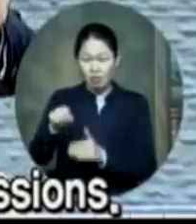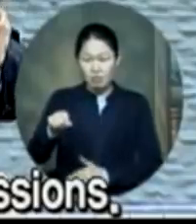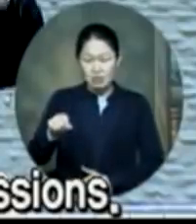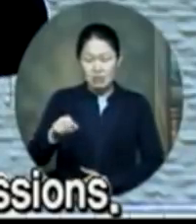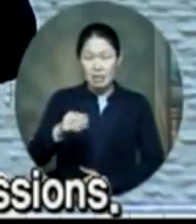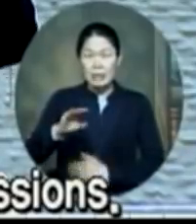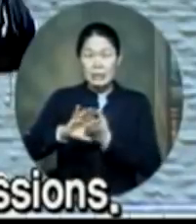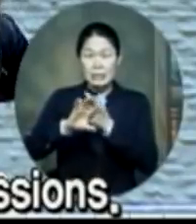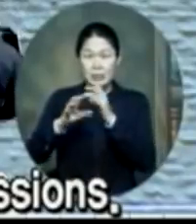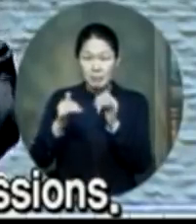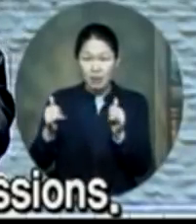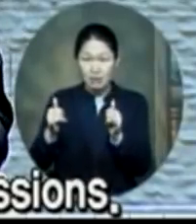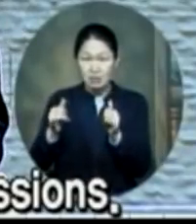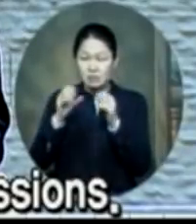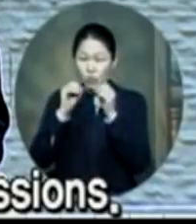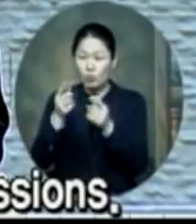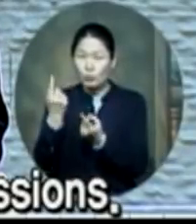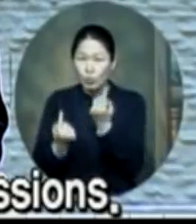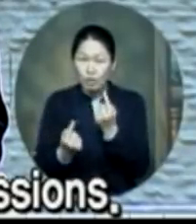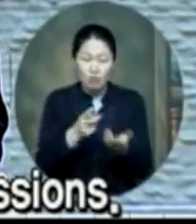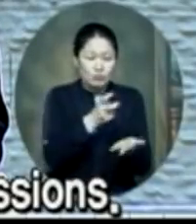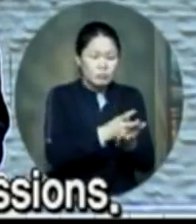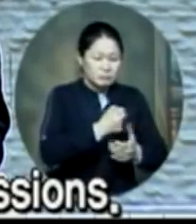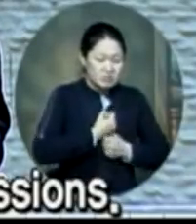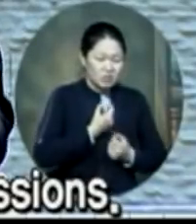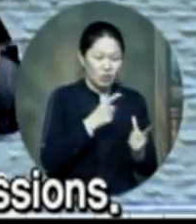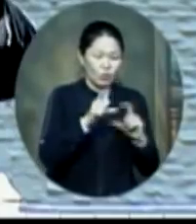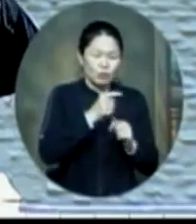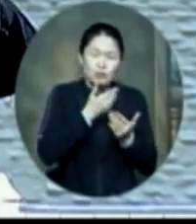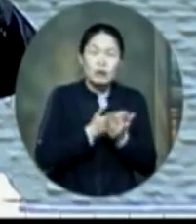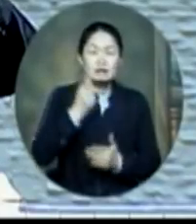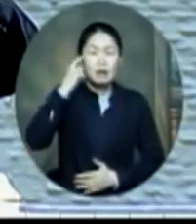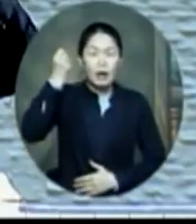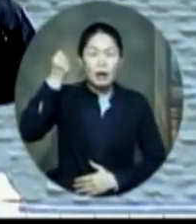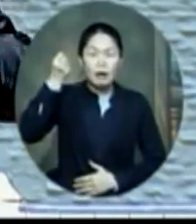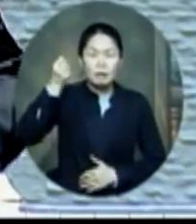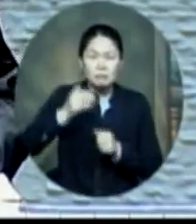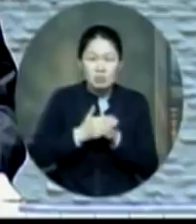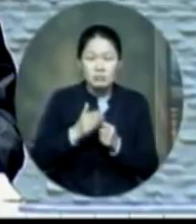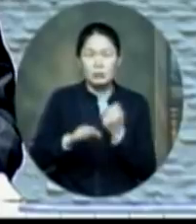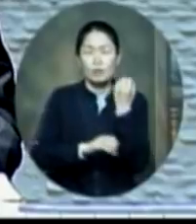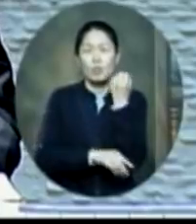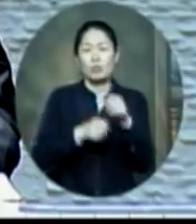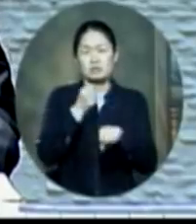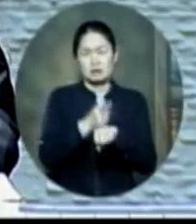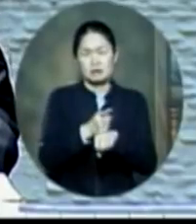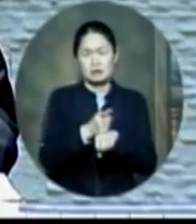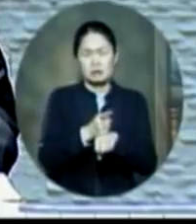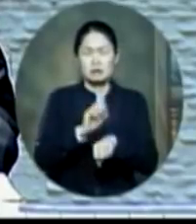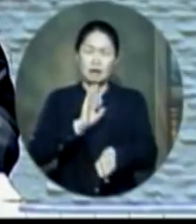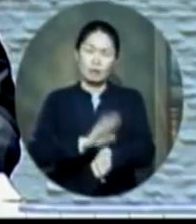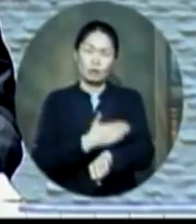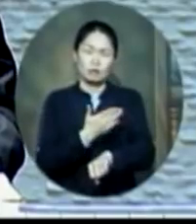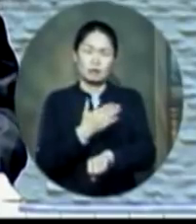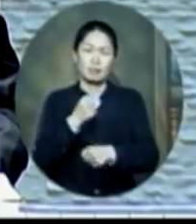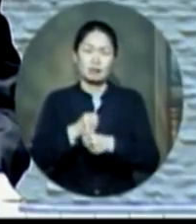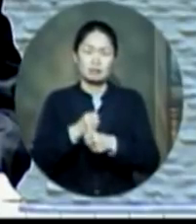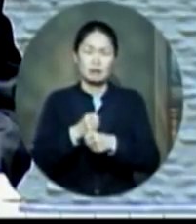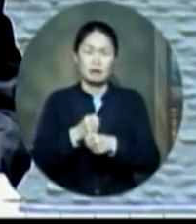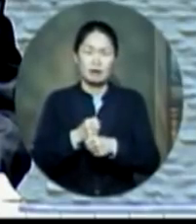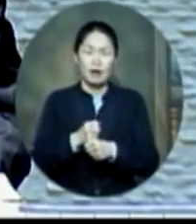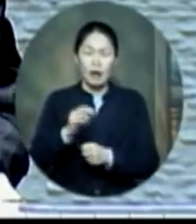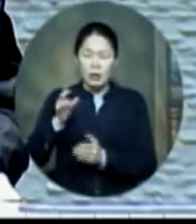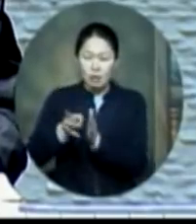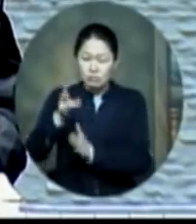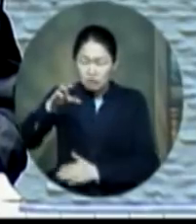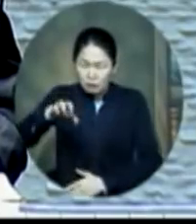선교보다 율법 지키는 걸 더 중요하게 생각하니 이건 본질을 왜곡시키는 거죠. 예루살렘